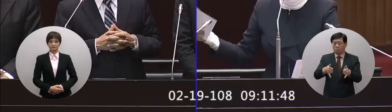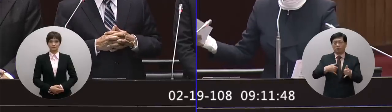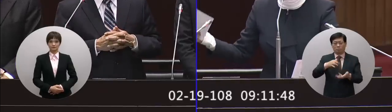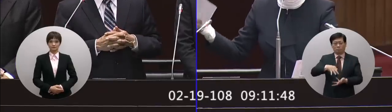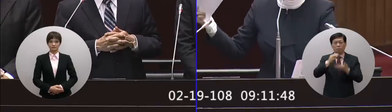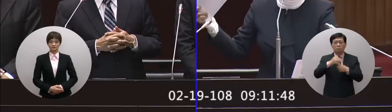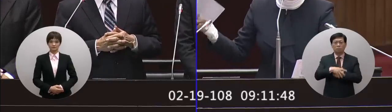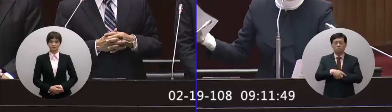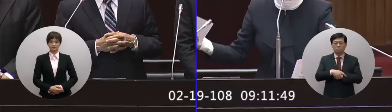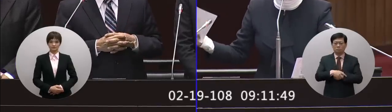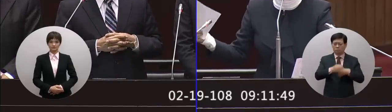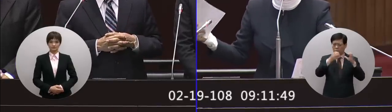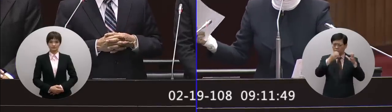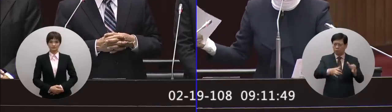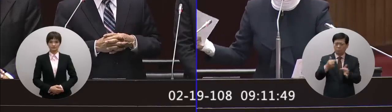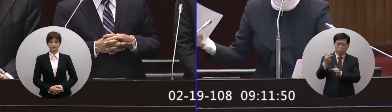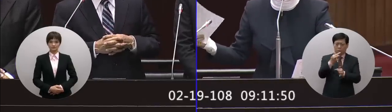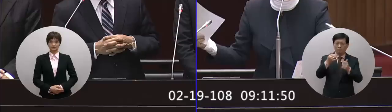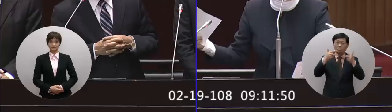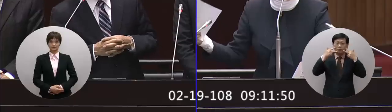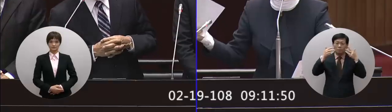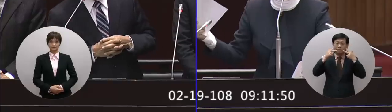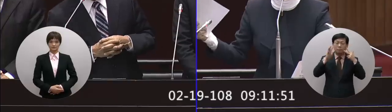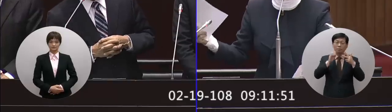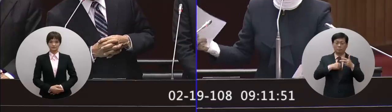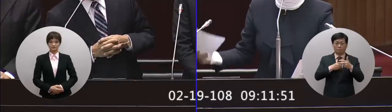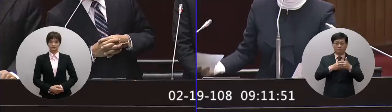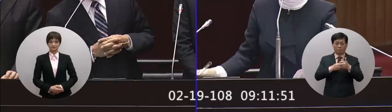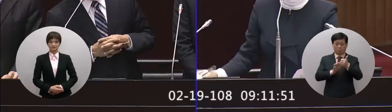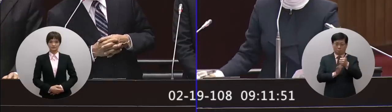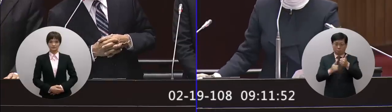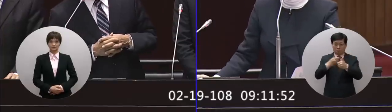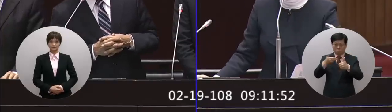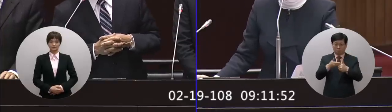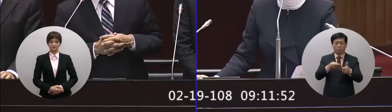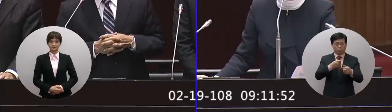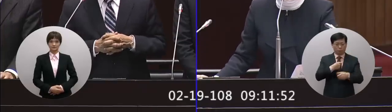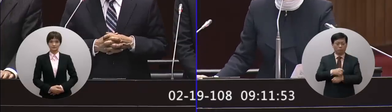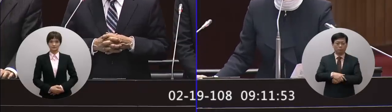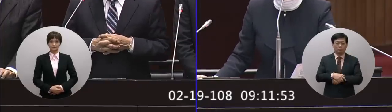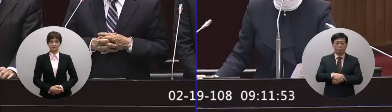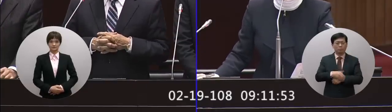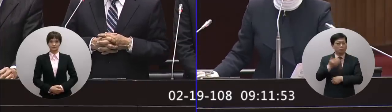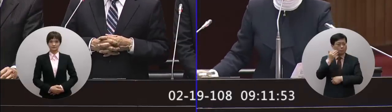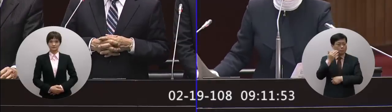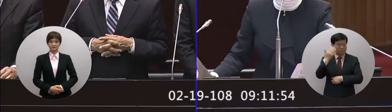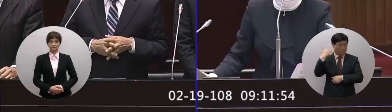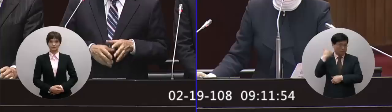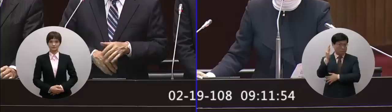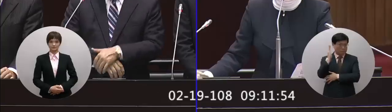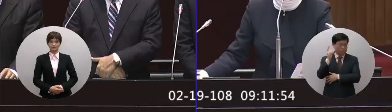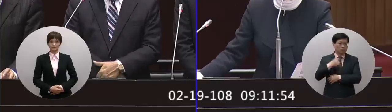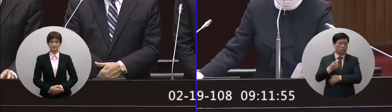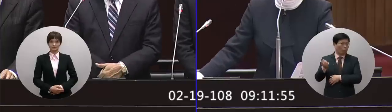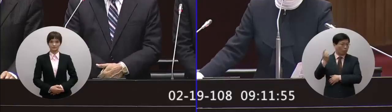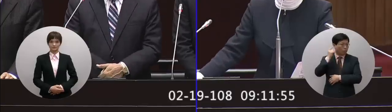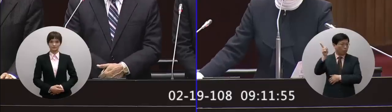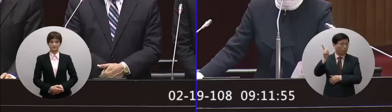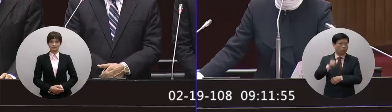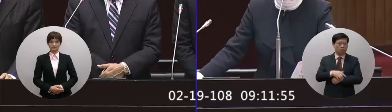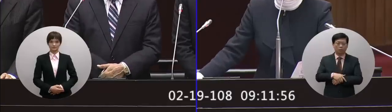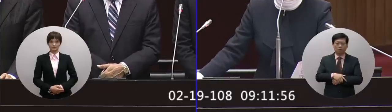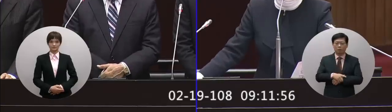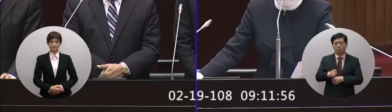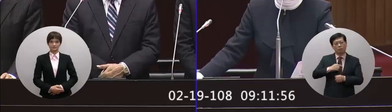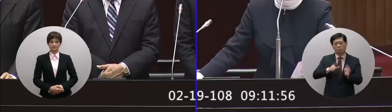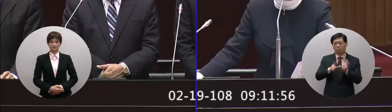了建构完整的原住民族教育体系的诉求。可惜当时的政府他并没有听进去，他